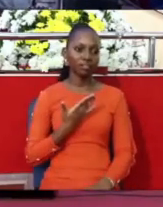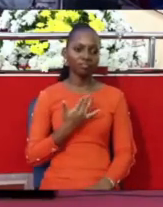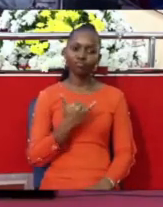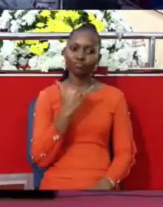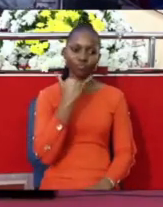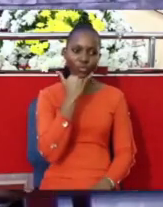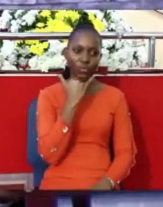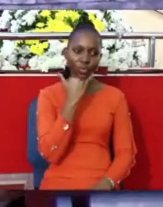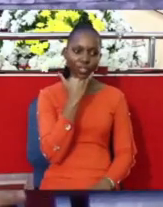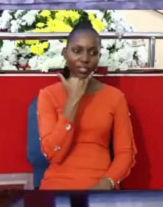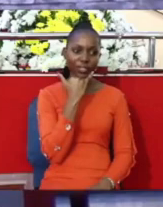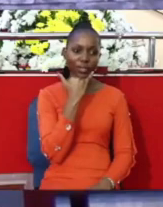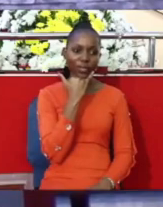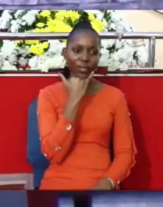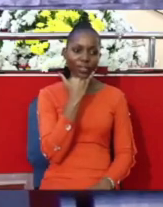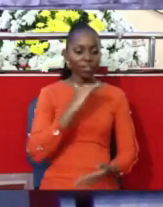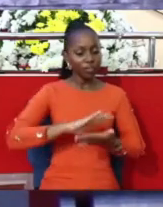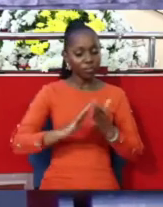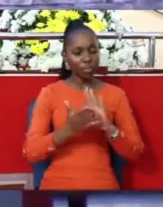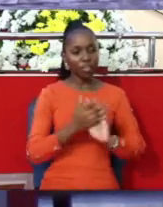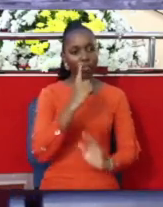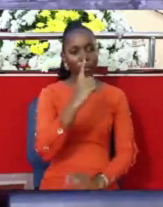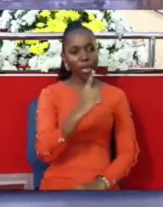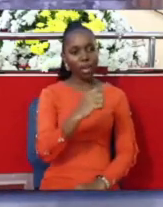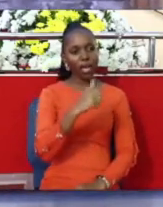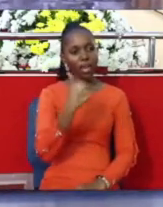In 1978. Mwaka wa 78.